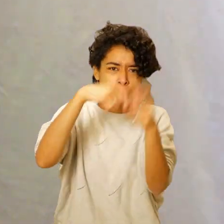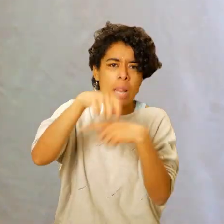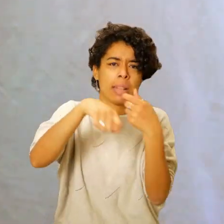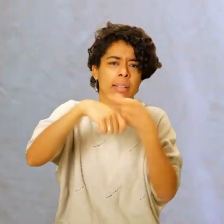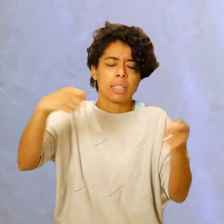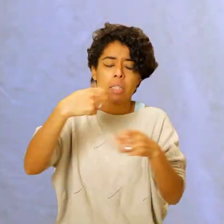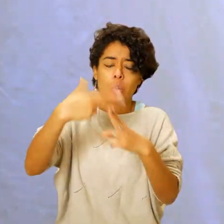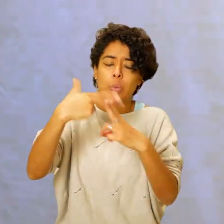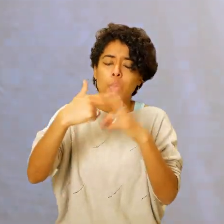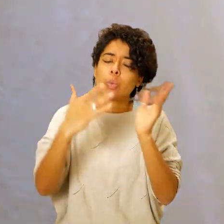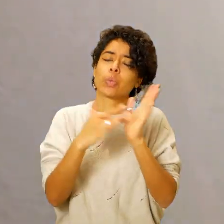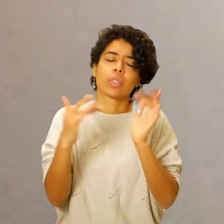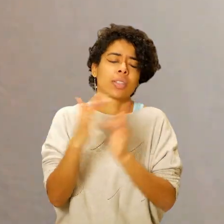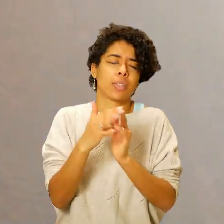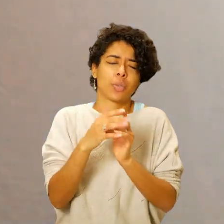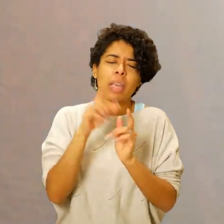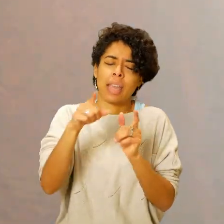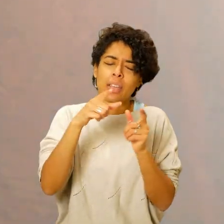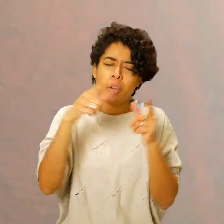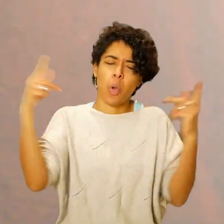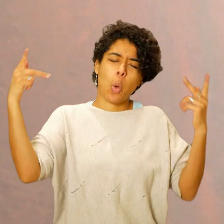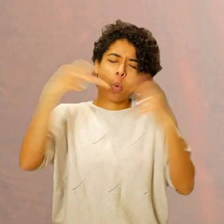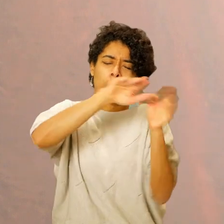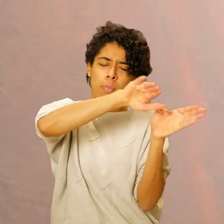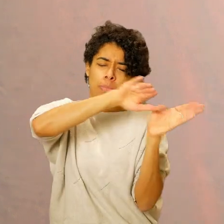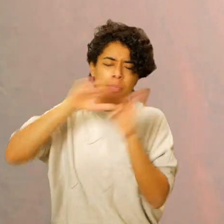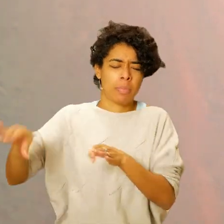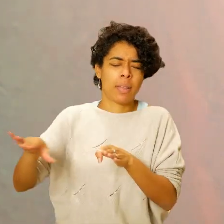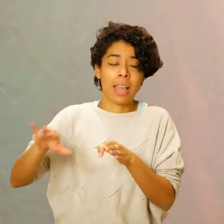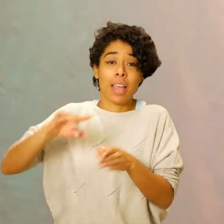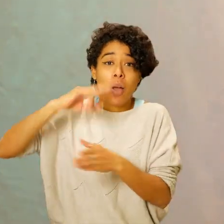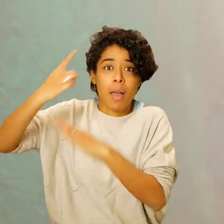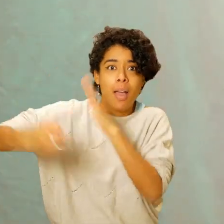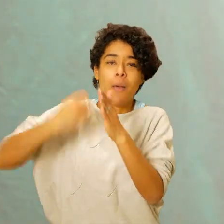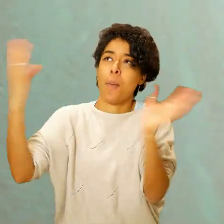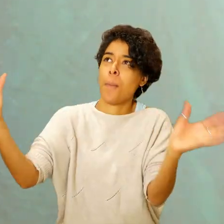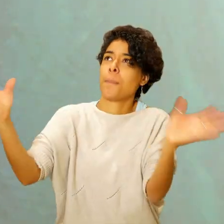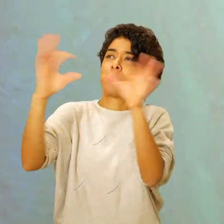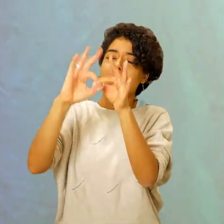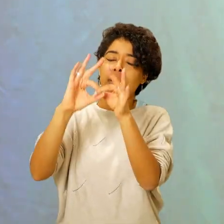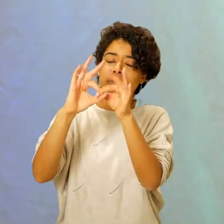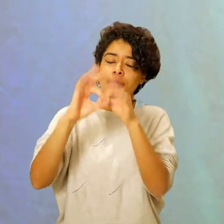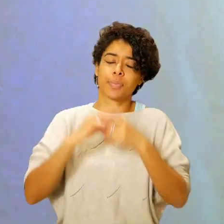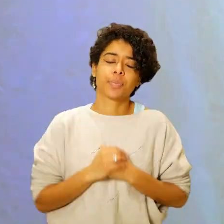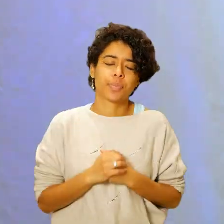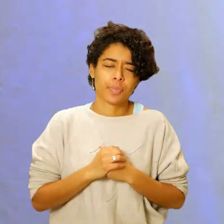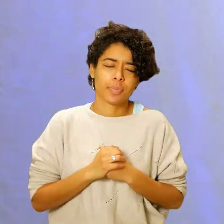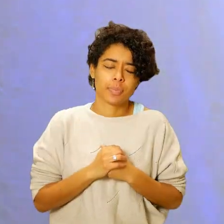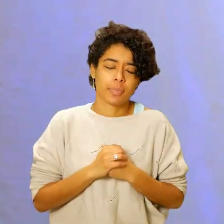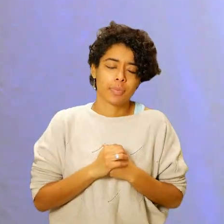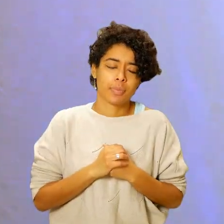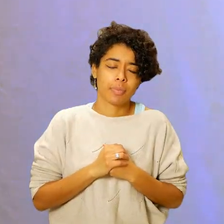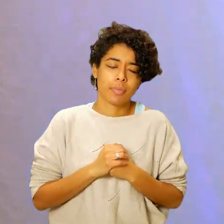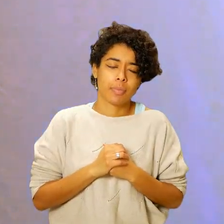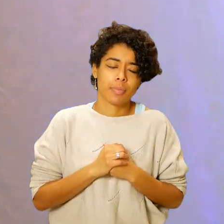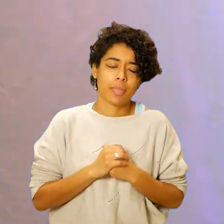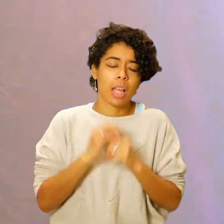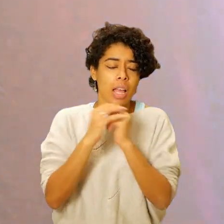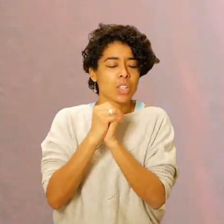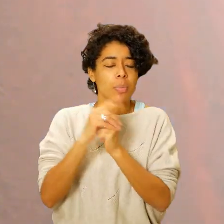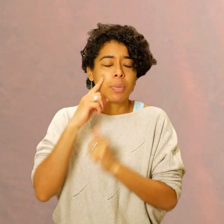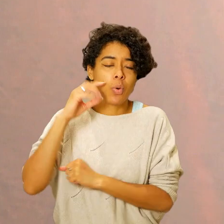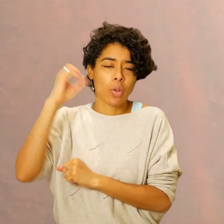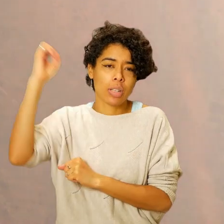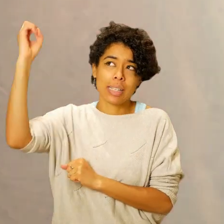Jésus et qu'ils puissent vivre, Seigneur, un renouveau avec toi. Père, je prie pour que le Saint-Esprit, Seigneur, les